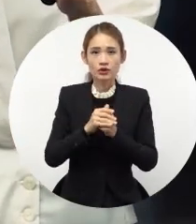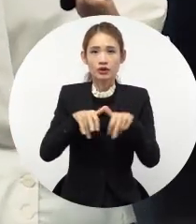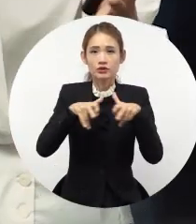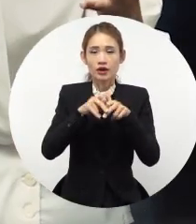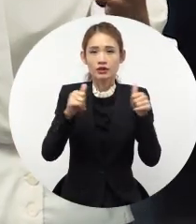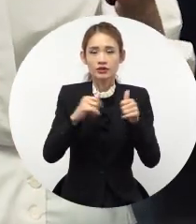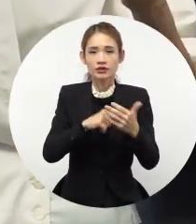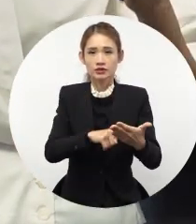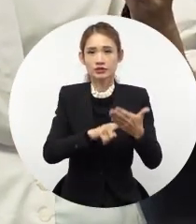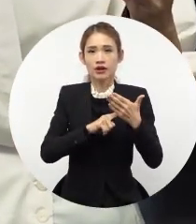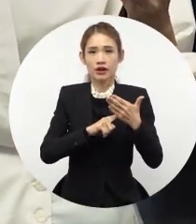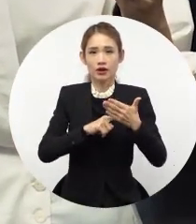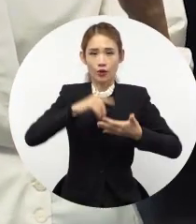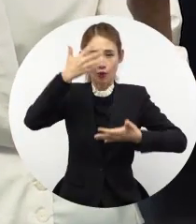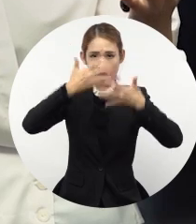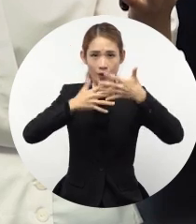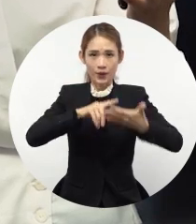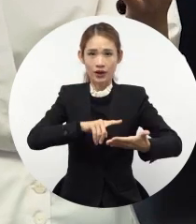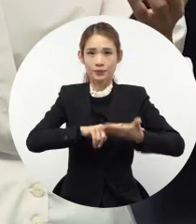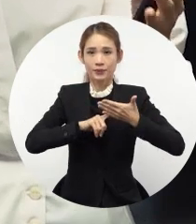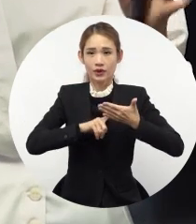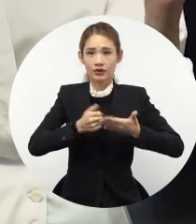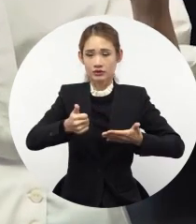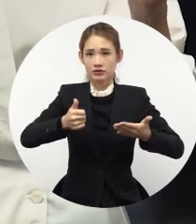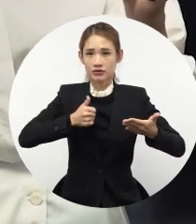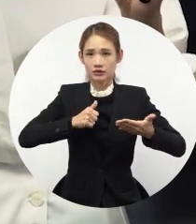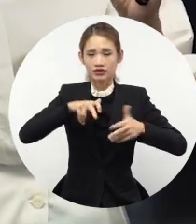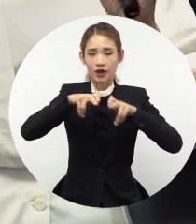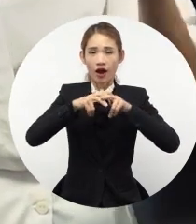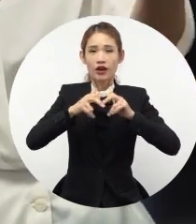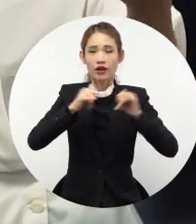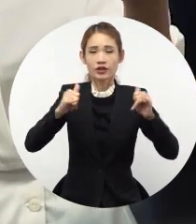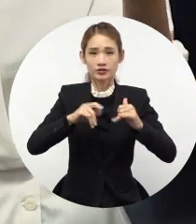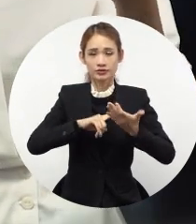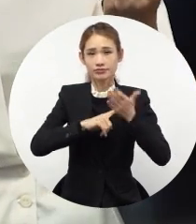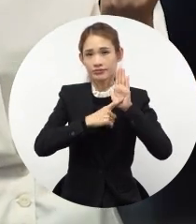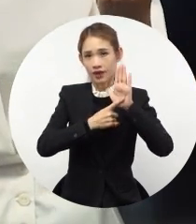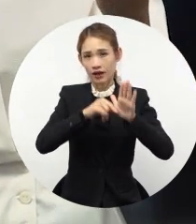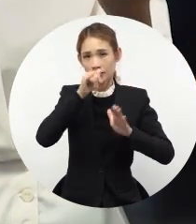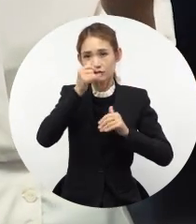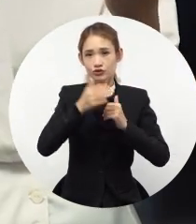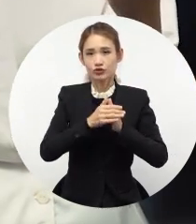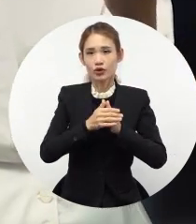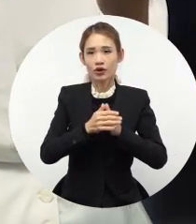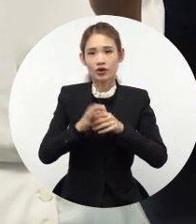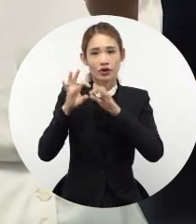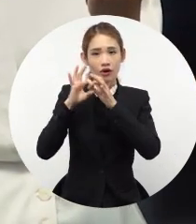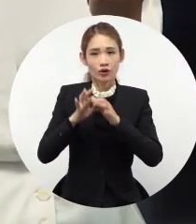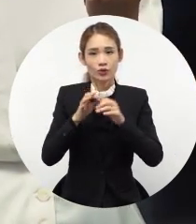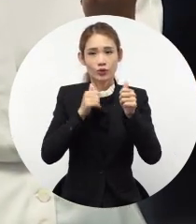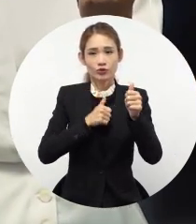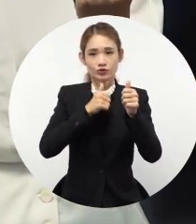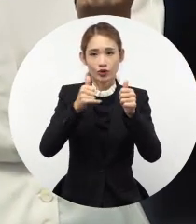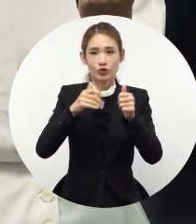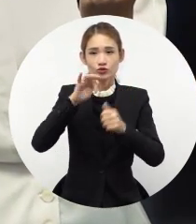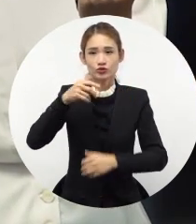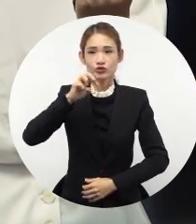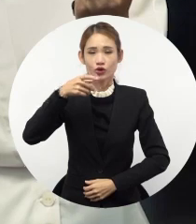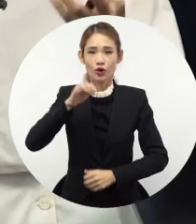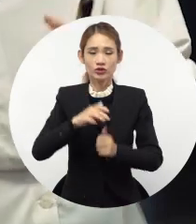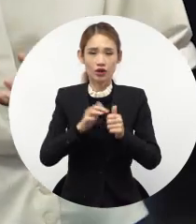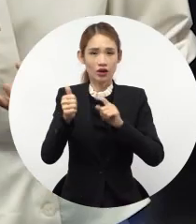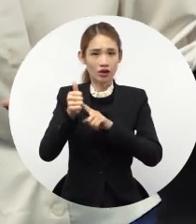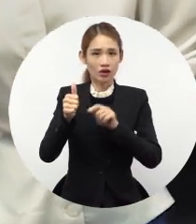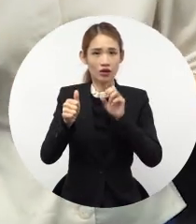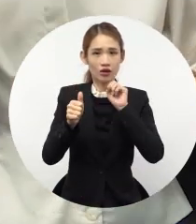방송에서 장애인이 등장했습니다. 화면에. 뭐 한 것도 아니에요. 장애인이 그냥 등장했는데 뒤이어서 출연자